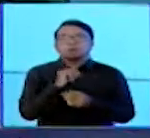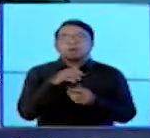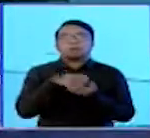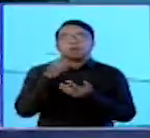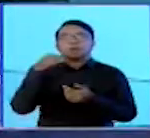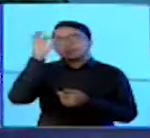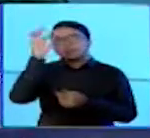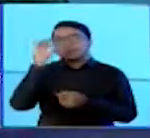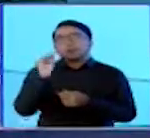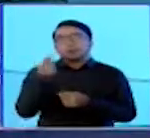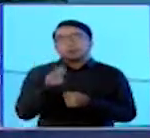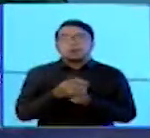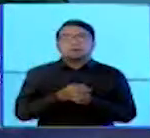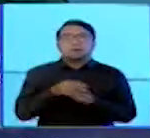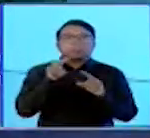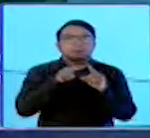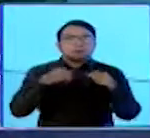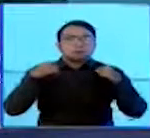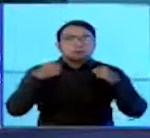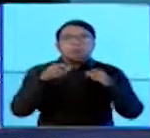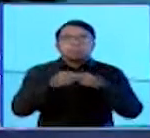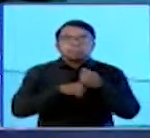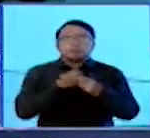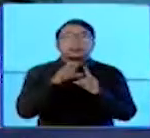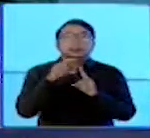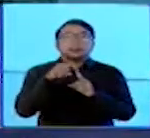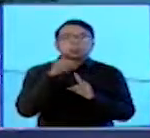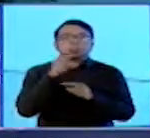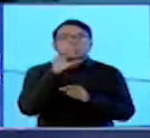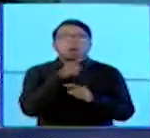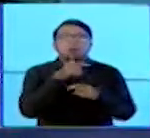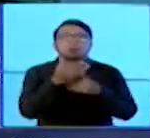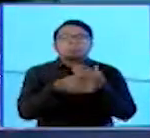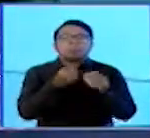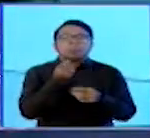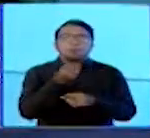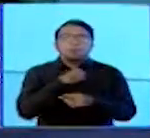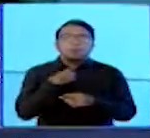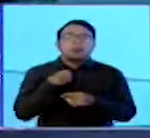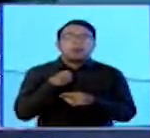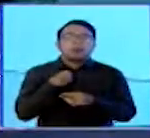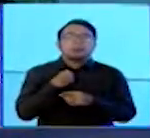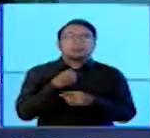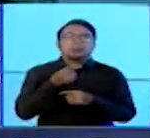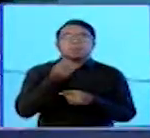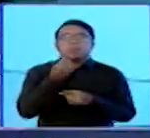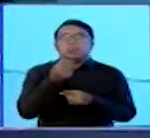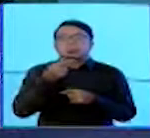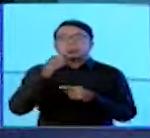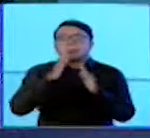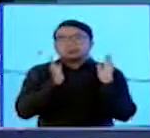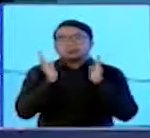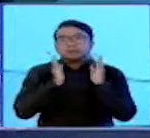pemeriksaan kesehatan juga akan dilakukan karena Djoko Tjandra diketahui Tengah menjalani pengobatan di Malaysia Berikut laporan Nadia Valerie